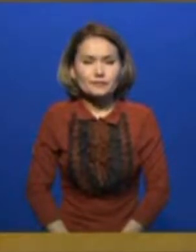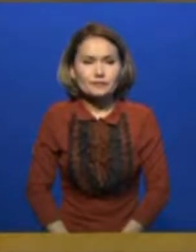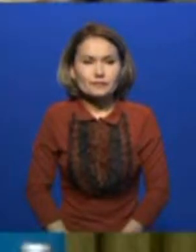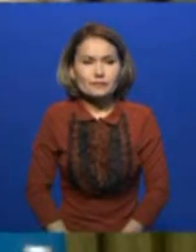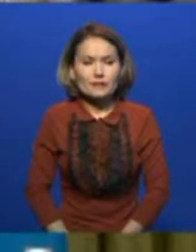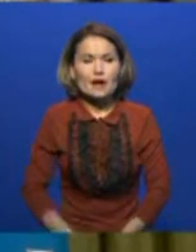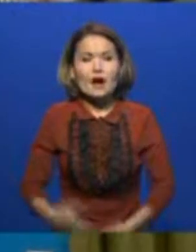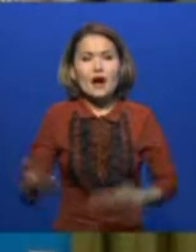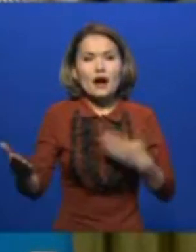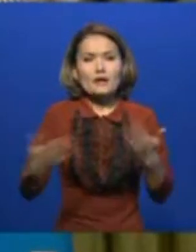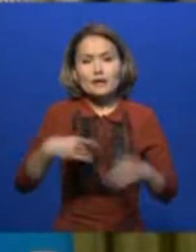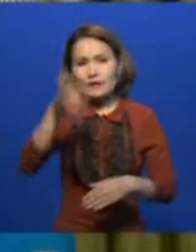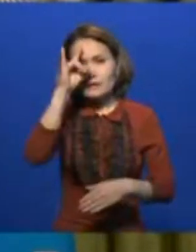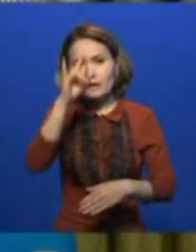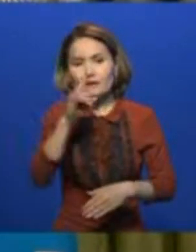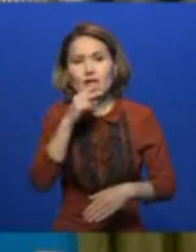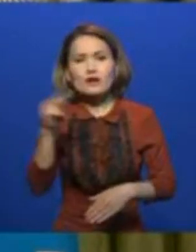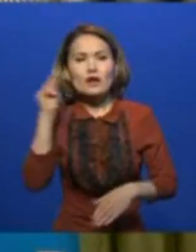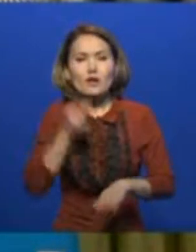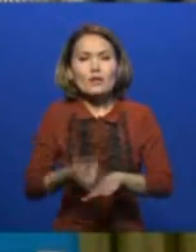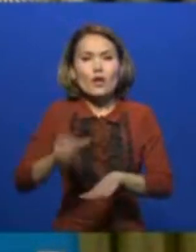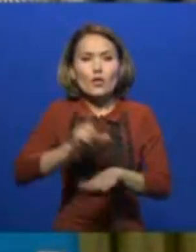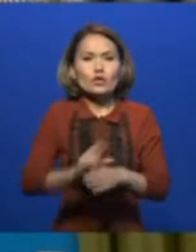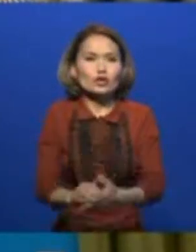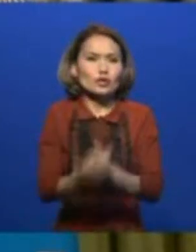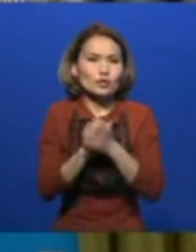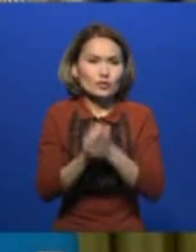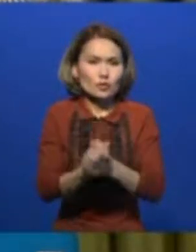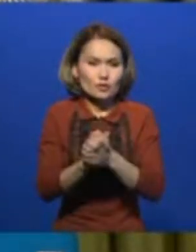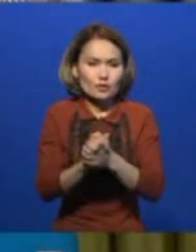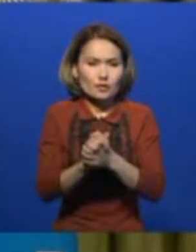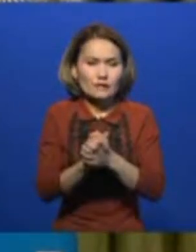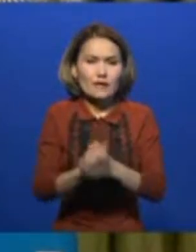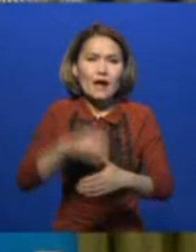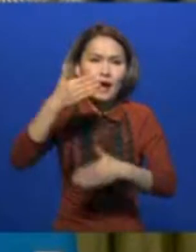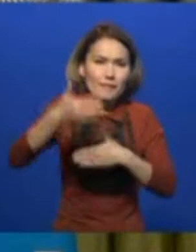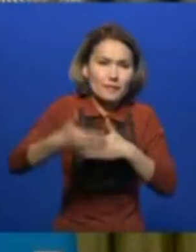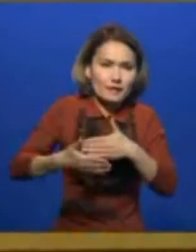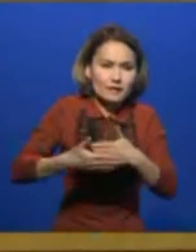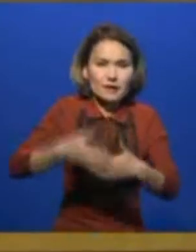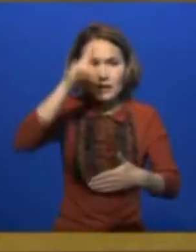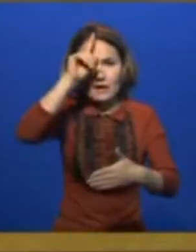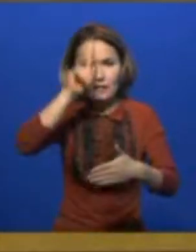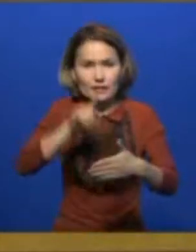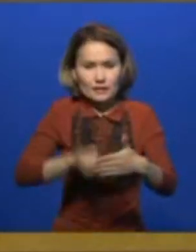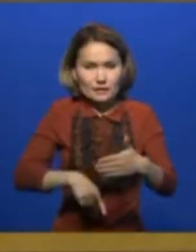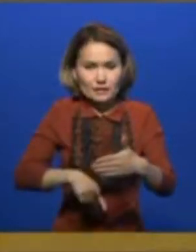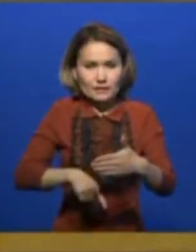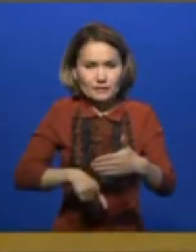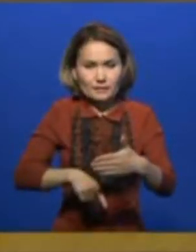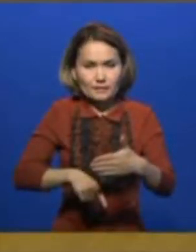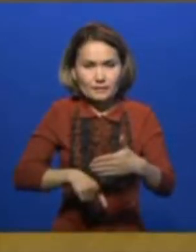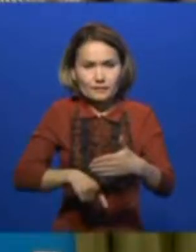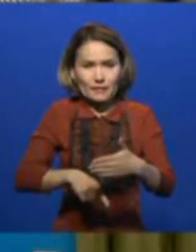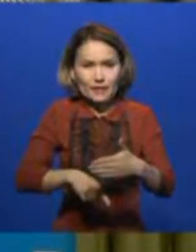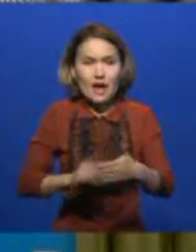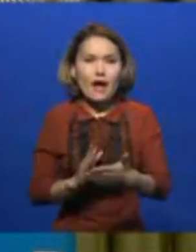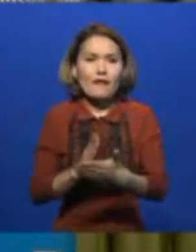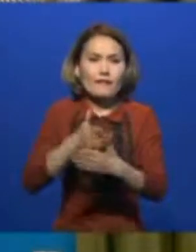Отношения Казахстана и Китая очень дружественные, близкие, доверительные. И